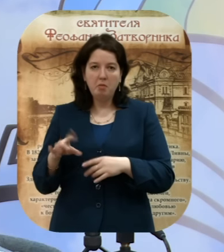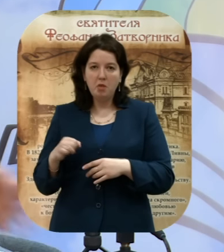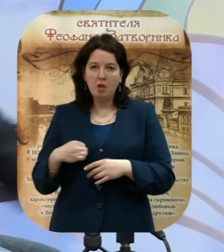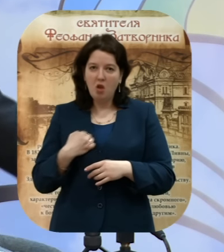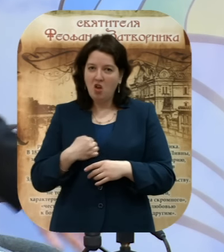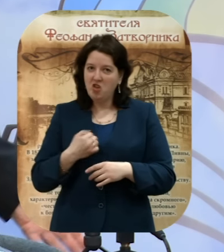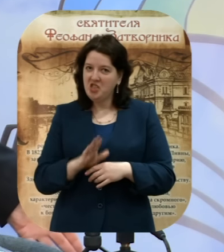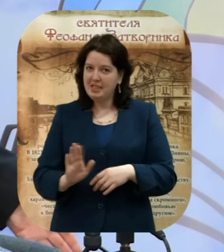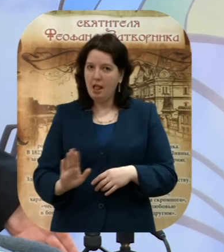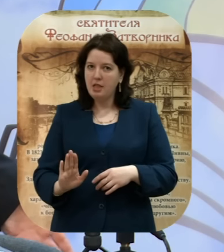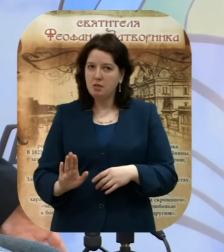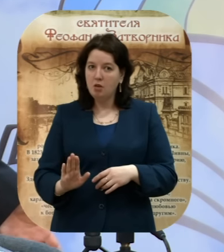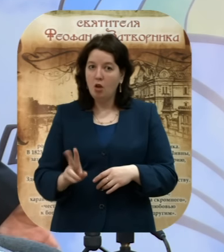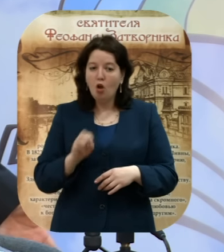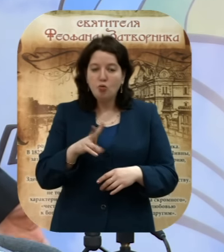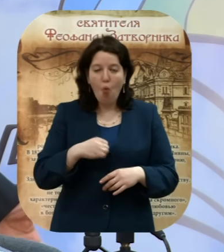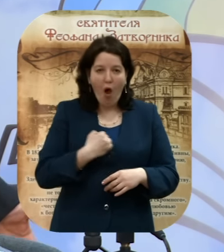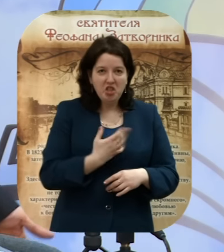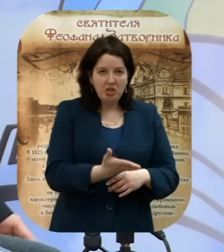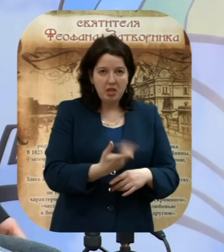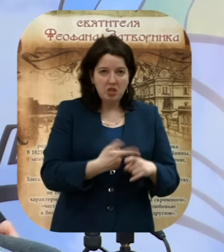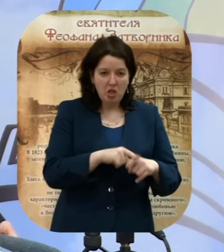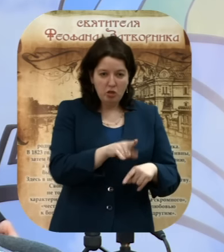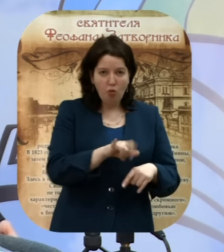не злиться на этого паршивца, этого негодяя?